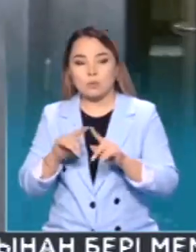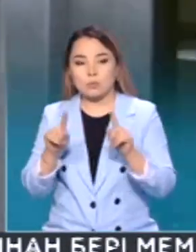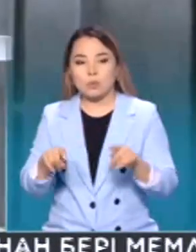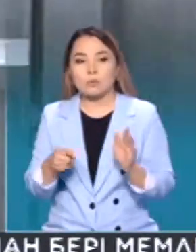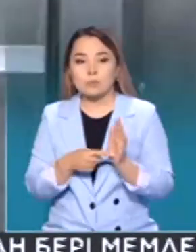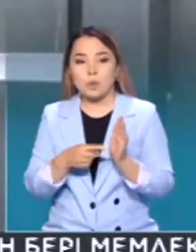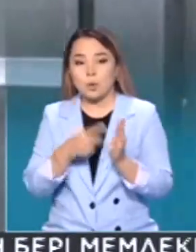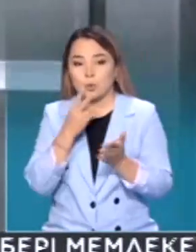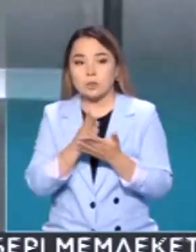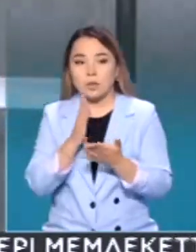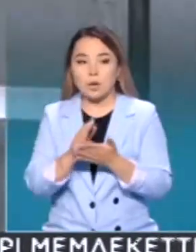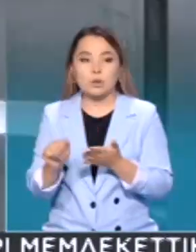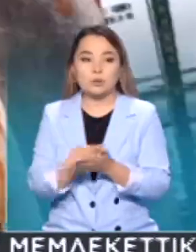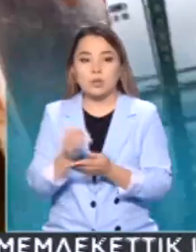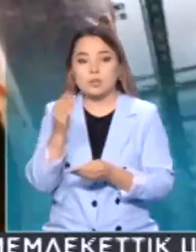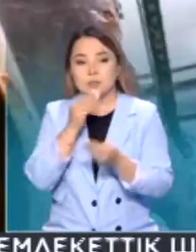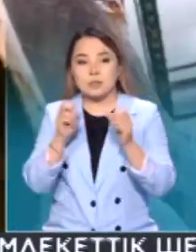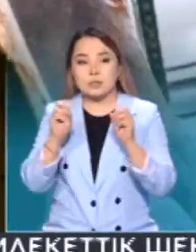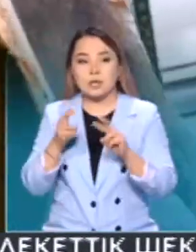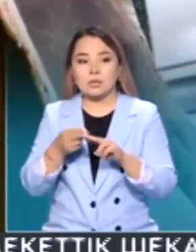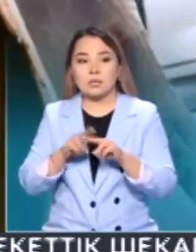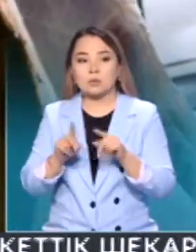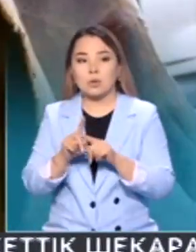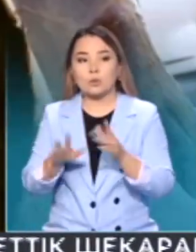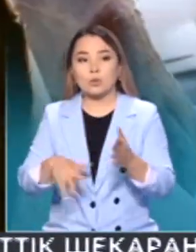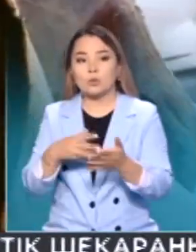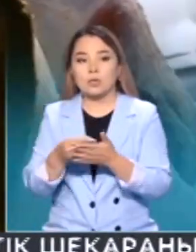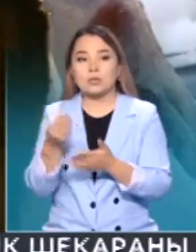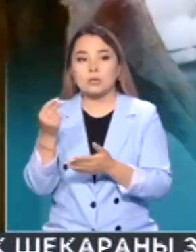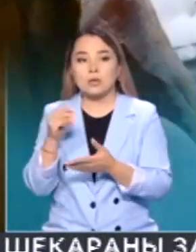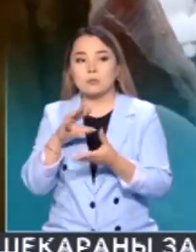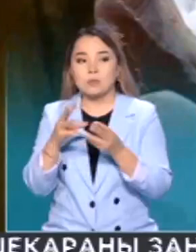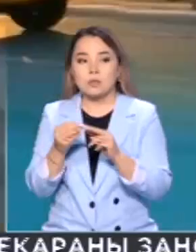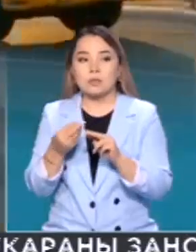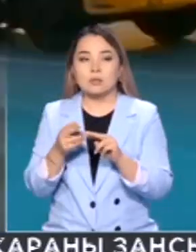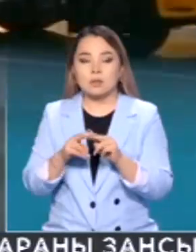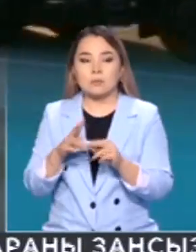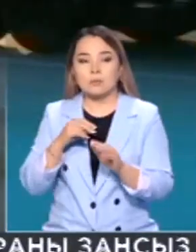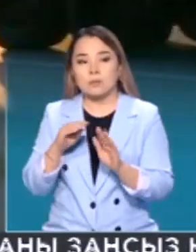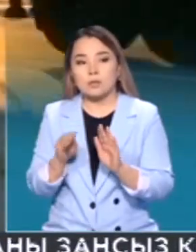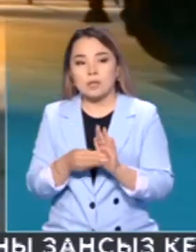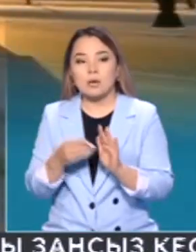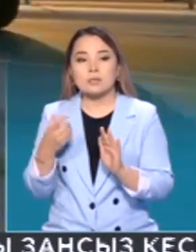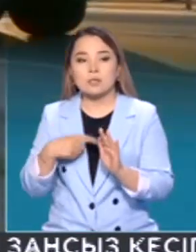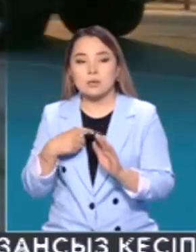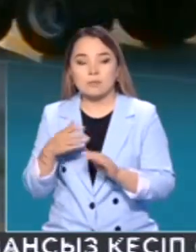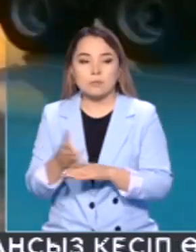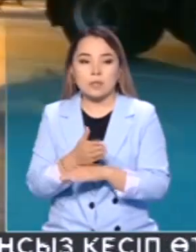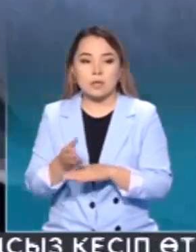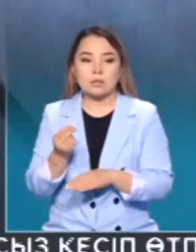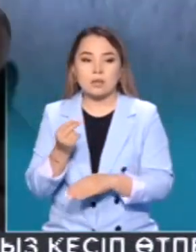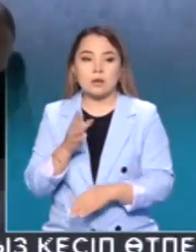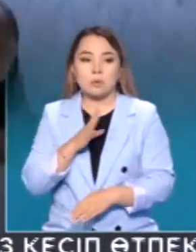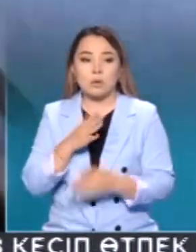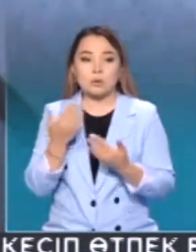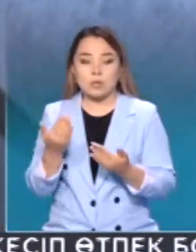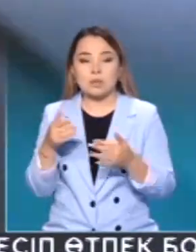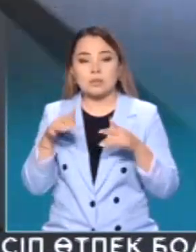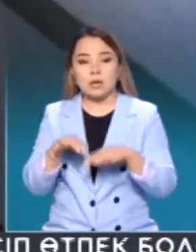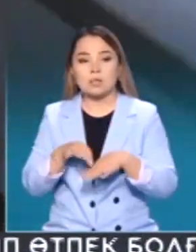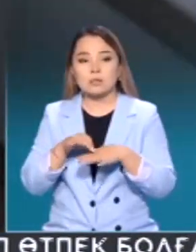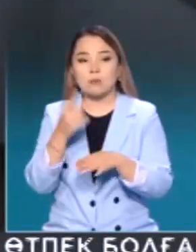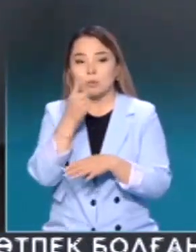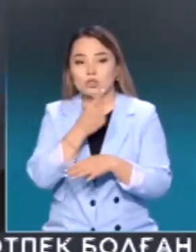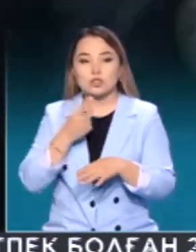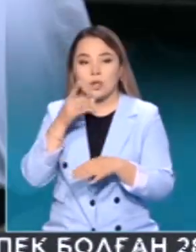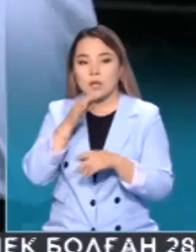көрсетілген. Ал жалған құжат бойынша мемлекеттен төленген субсидия қаржысын сыбайластар өзара бөлісіп отырыпты. Бұл әрекет бір